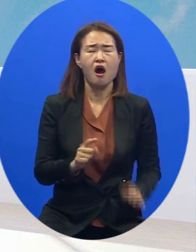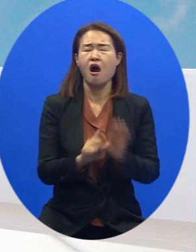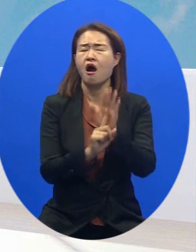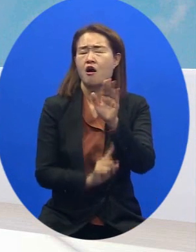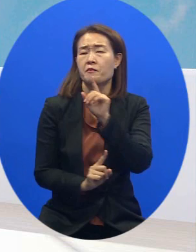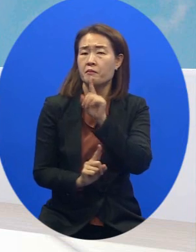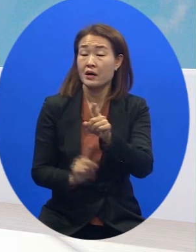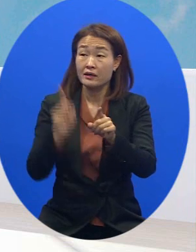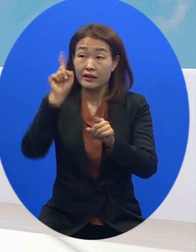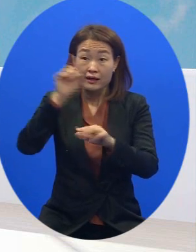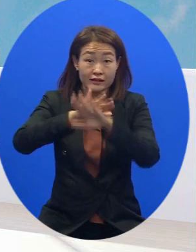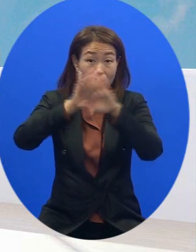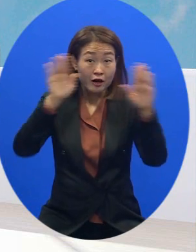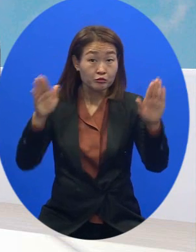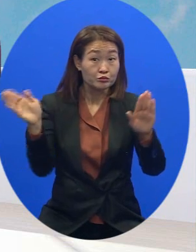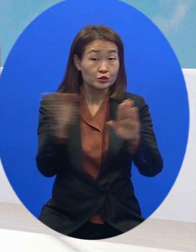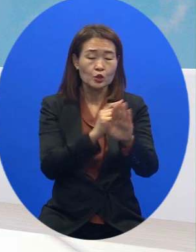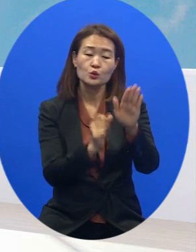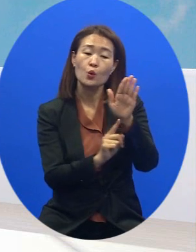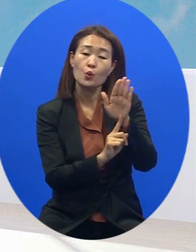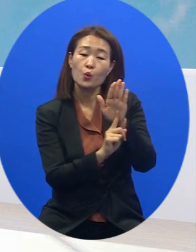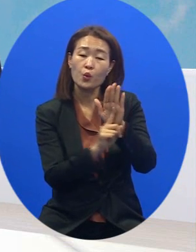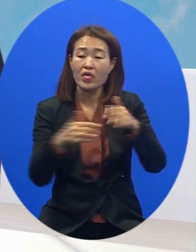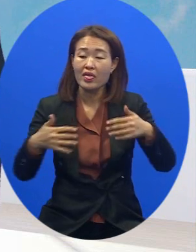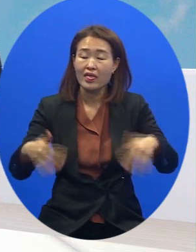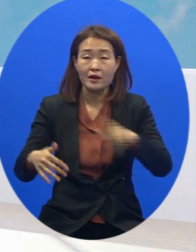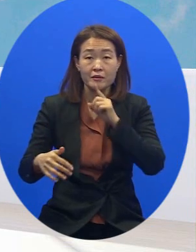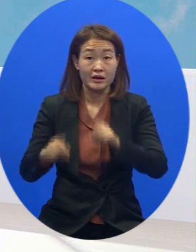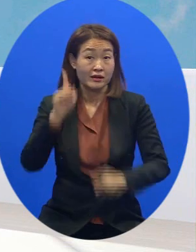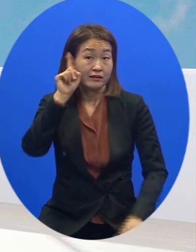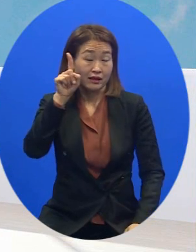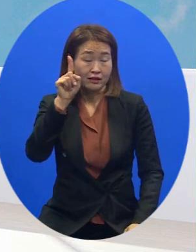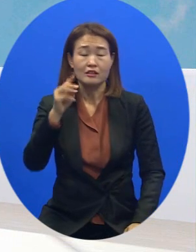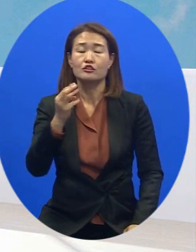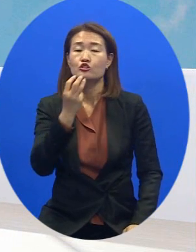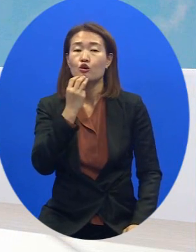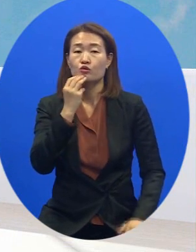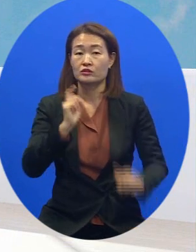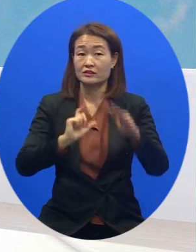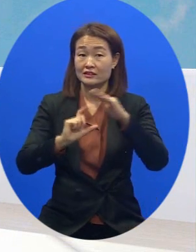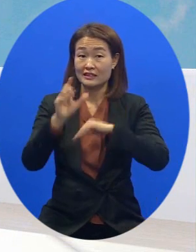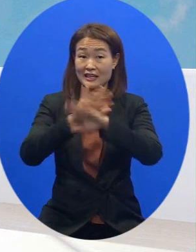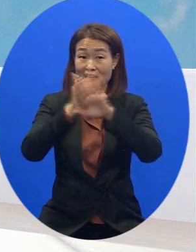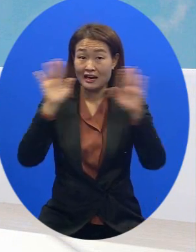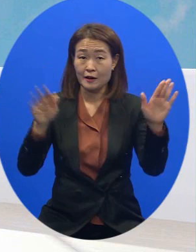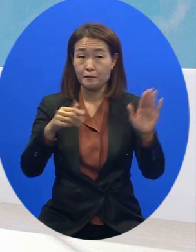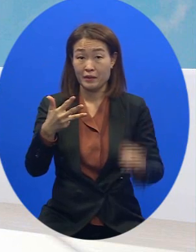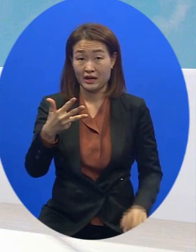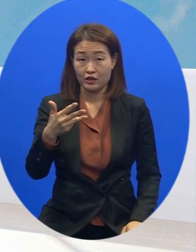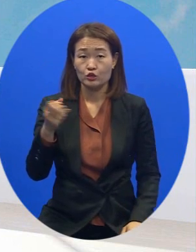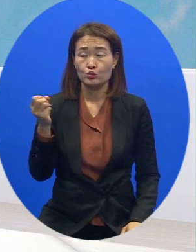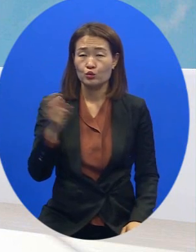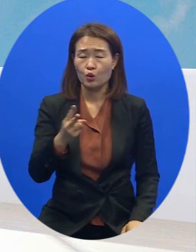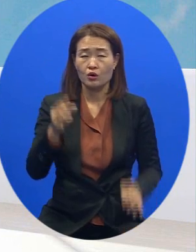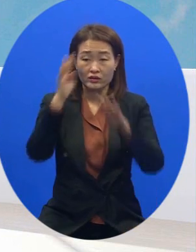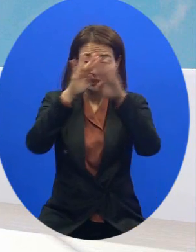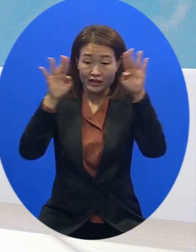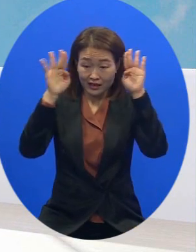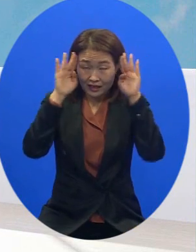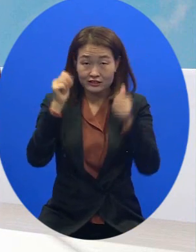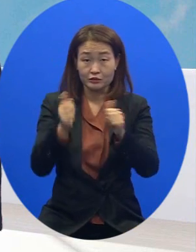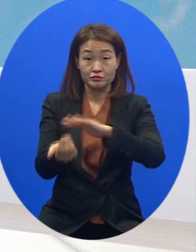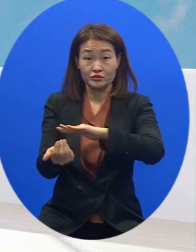낮부터 조금씩 누그러들기 시작하겠는데요. 내일 서울의 낮 기온 8도까지 오르겠고 예비 소집일이자 절기 소설인